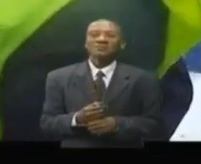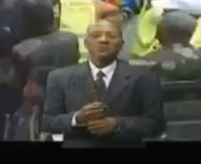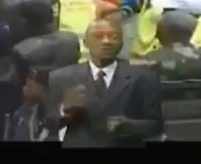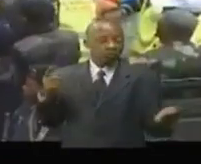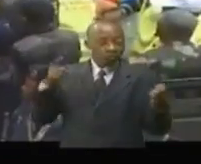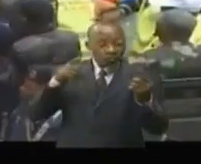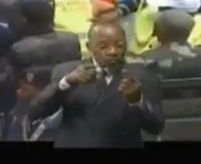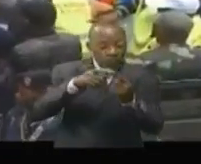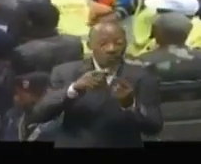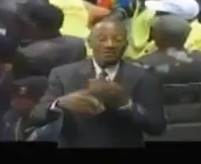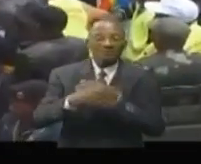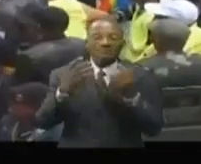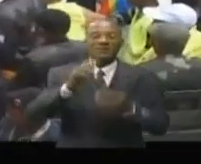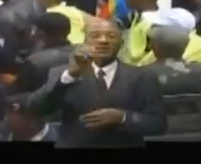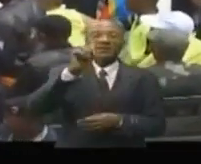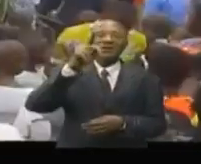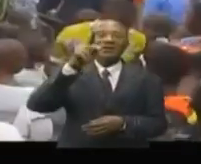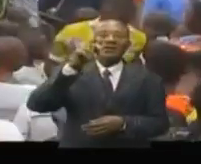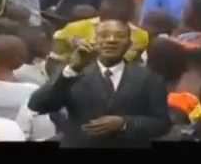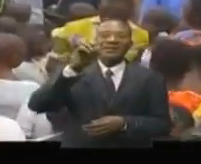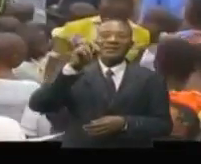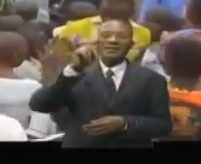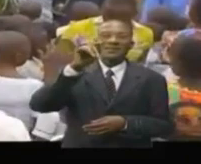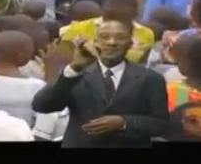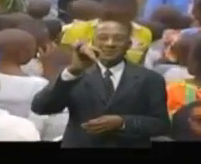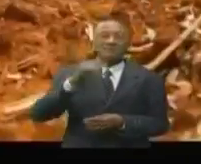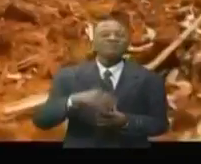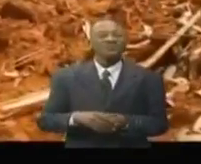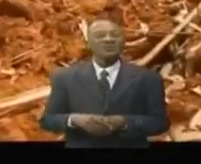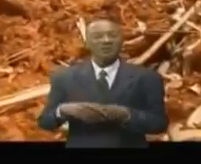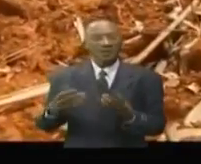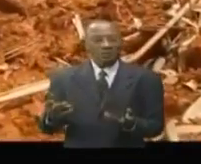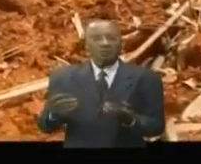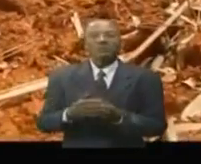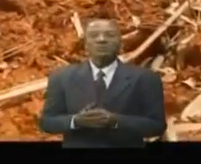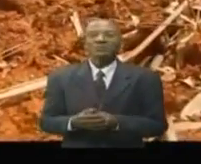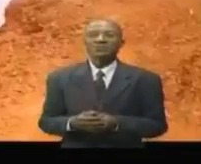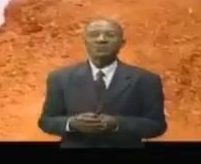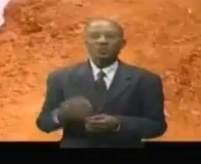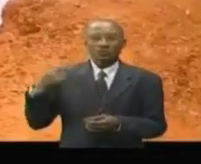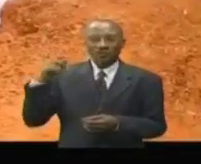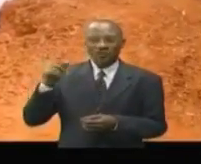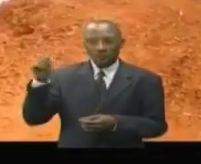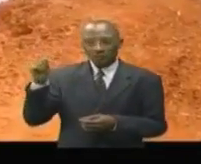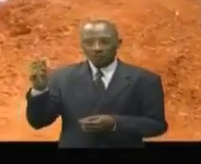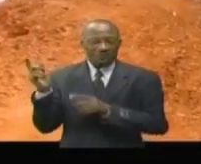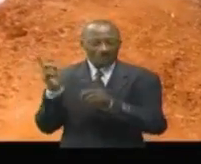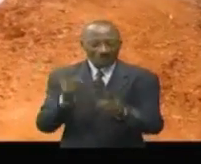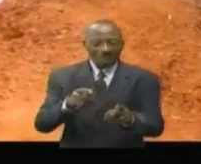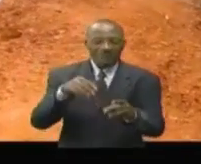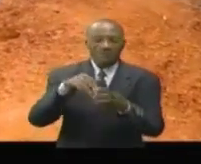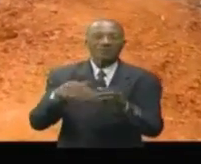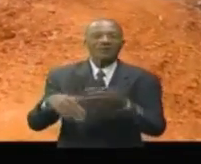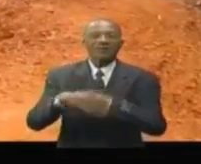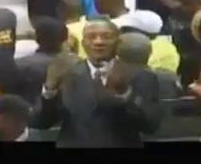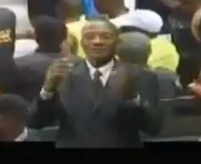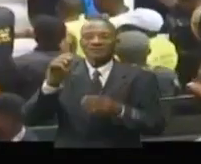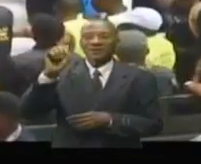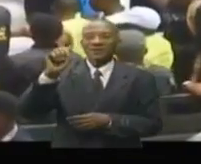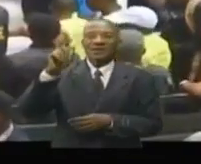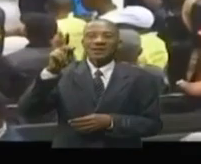chose faite. Et il annonce à la population d'Akéti sa détermination de finir avec cet état de précarité de l'axe appelé morgue.